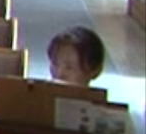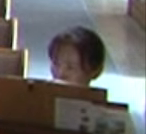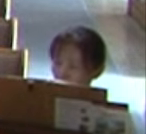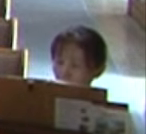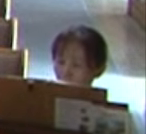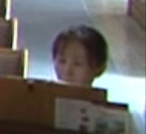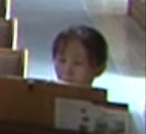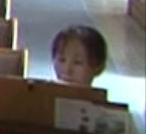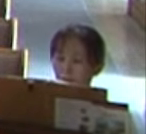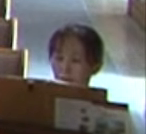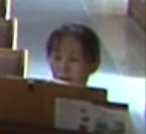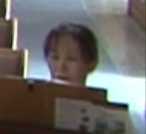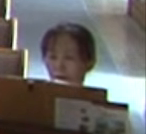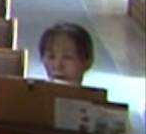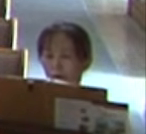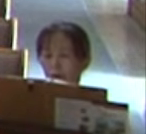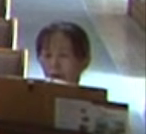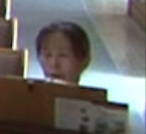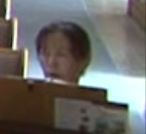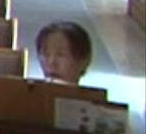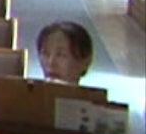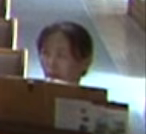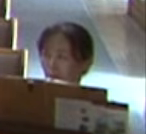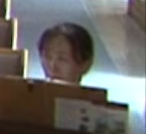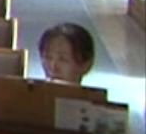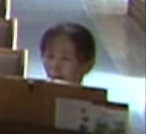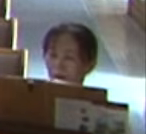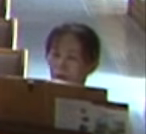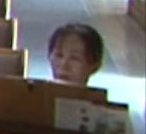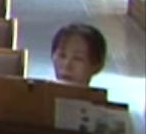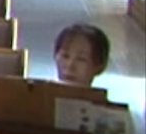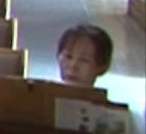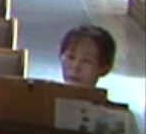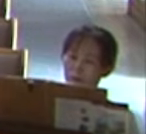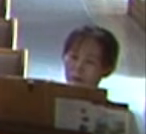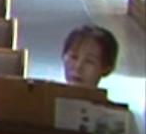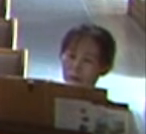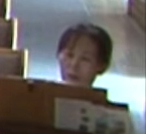믿음이 이기네. 주